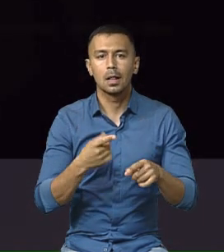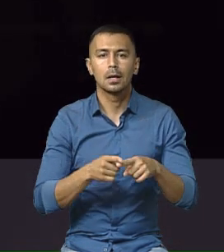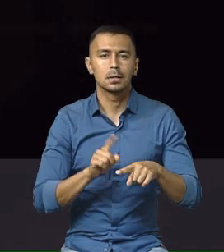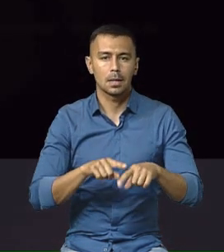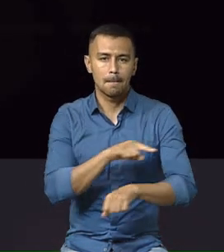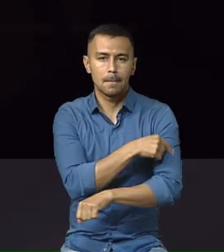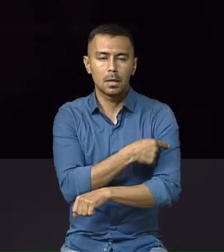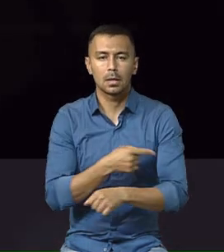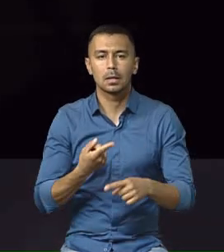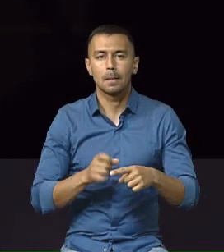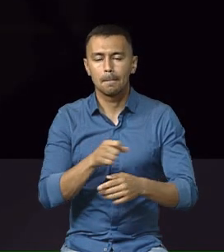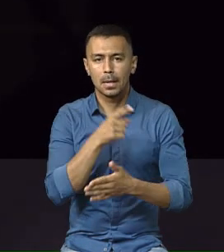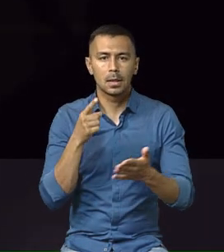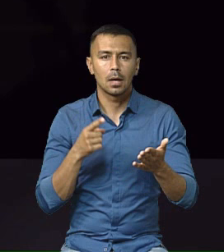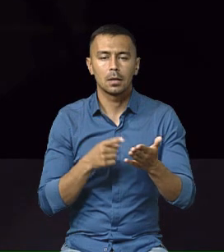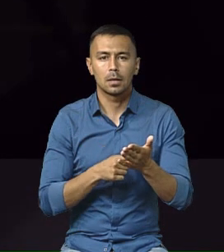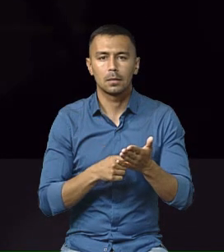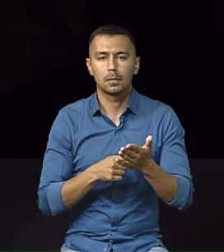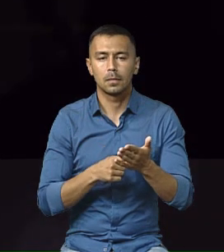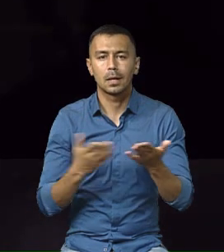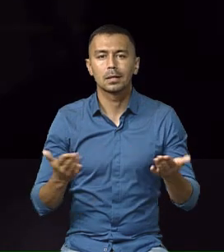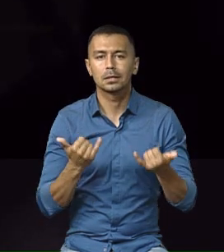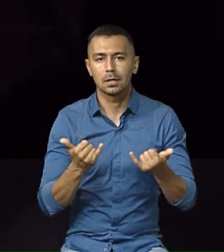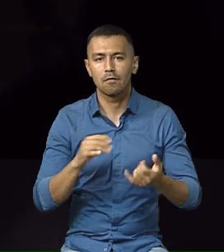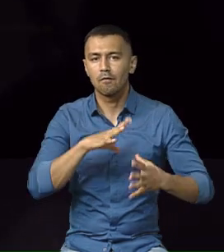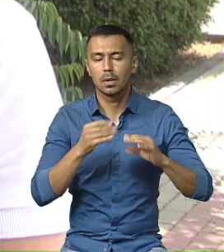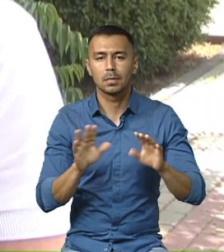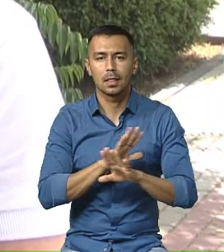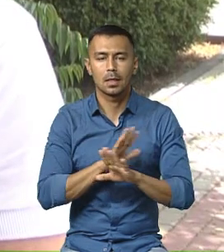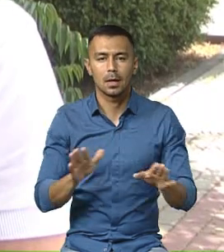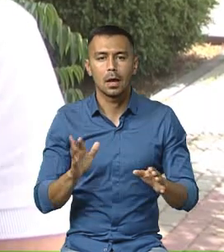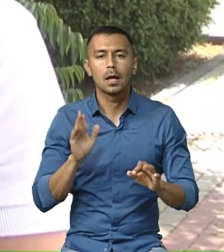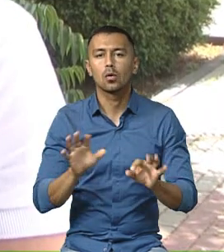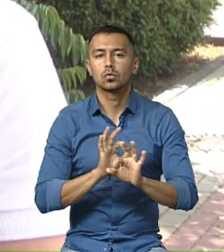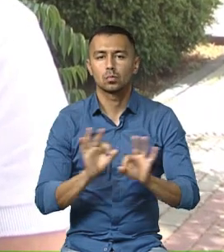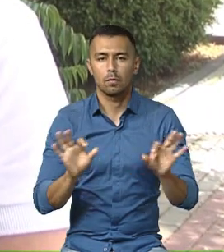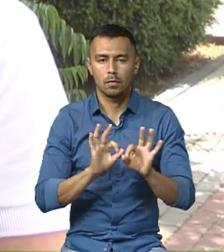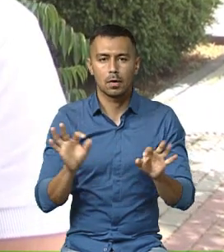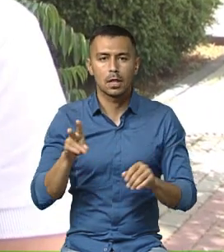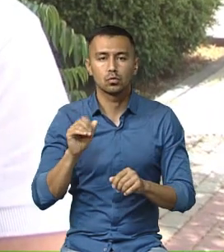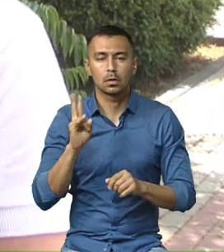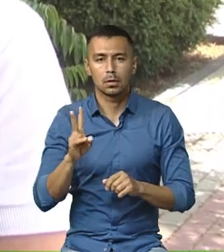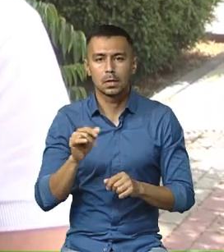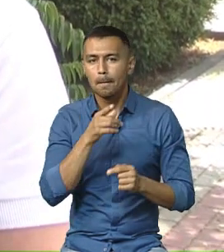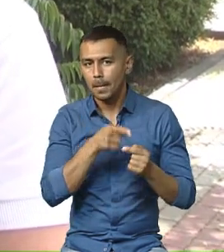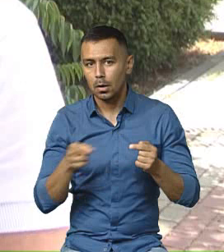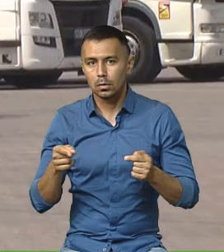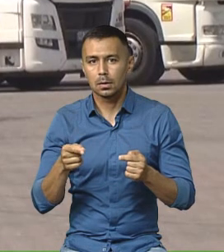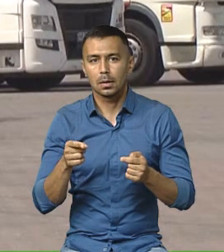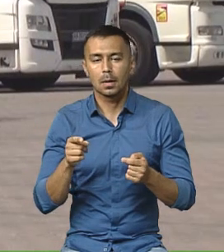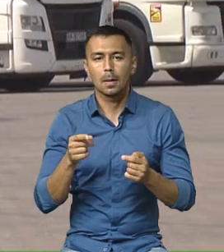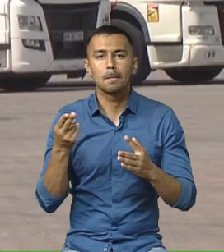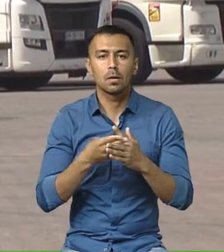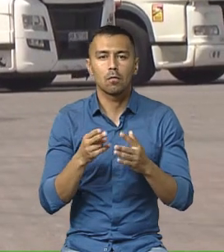таке питання, ну, далекого майбутнього, яке зараз, в принципі, не стоїть. Як розповів Олег Лазунін, за період пільгового розмитнення